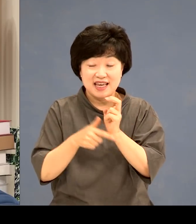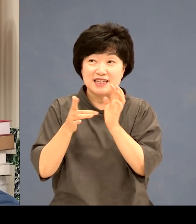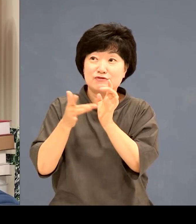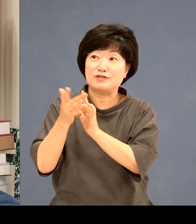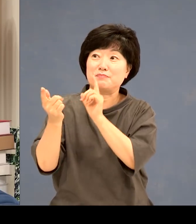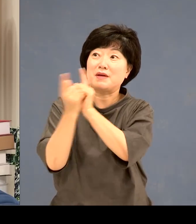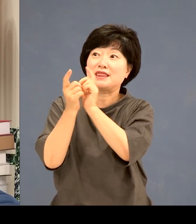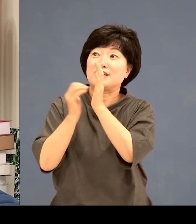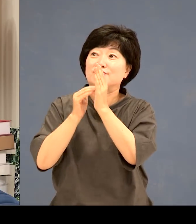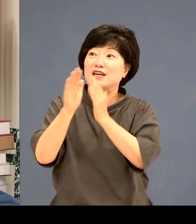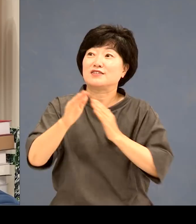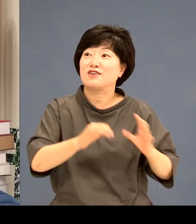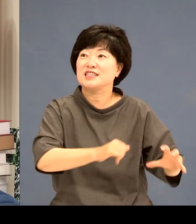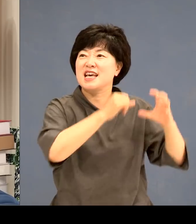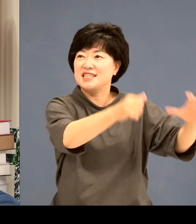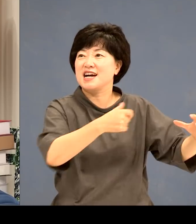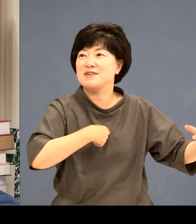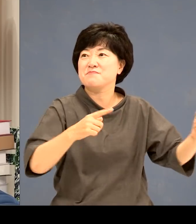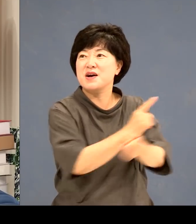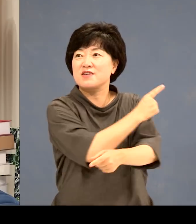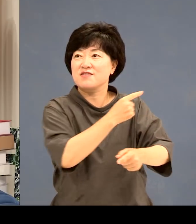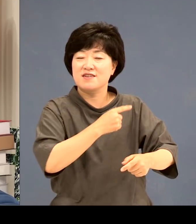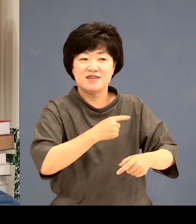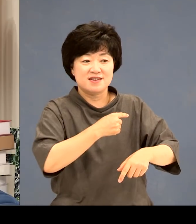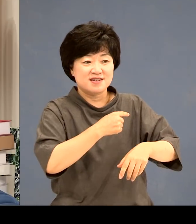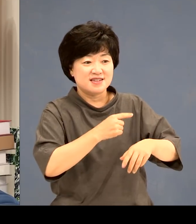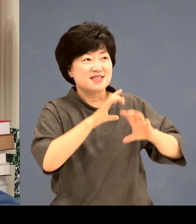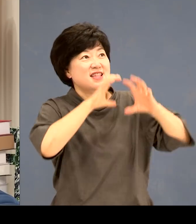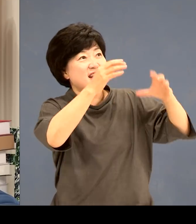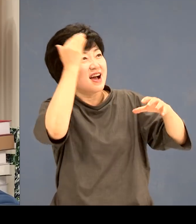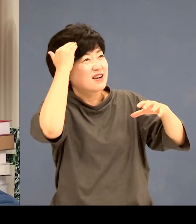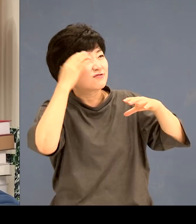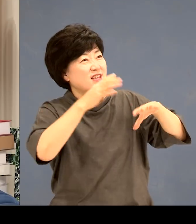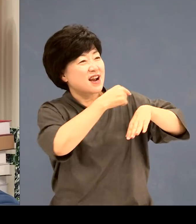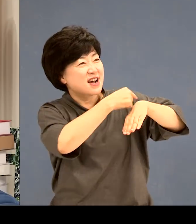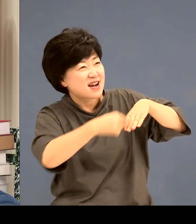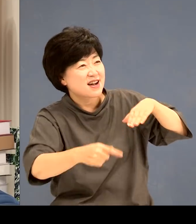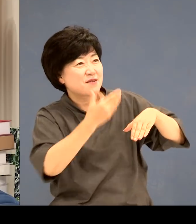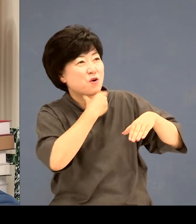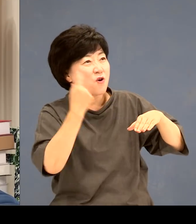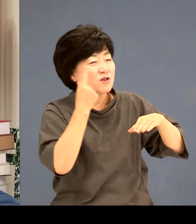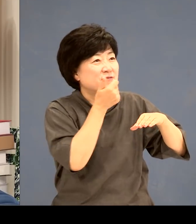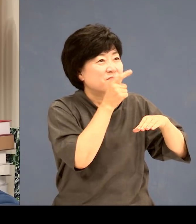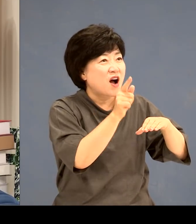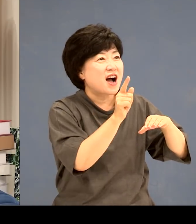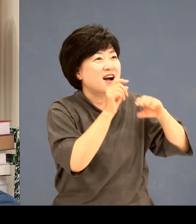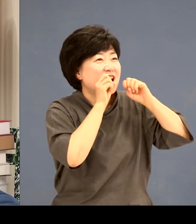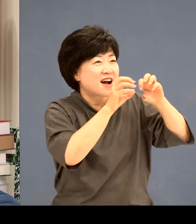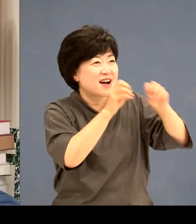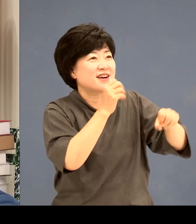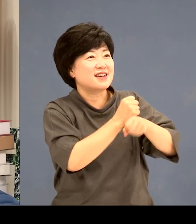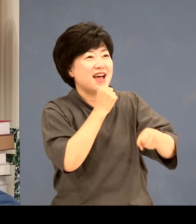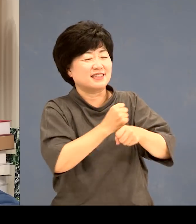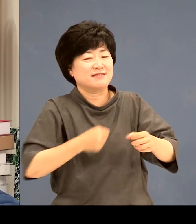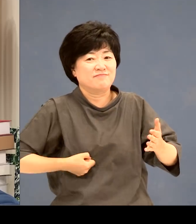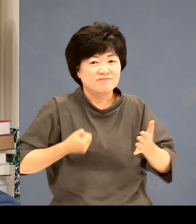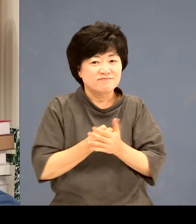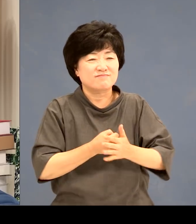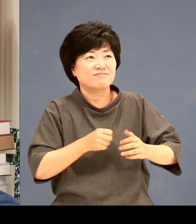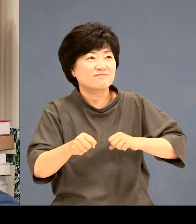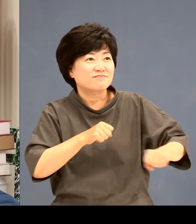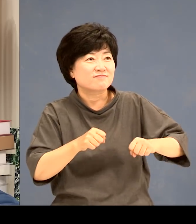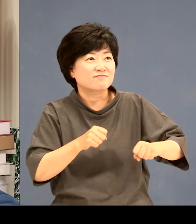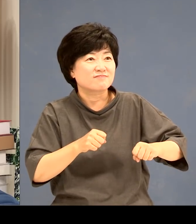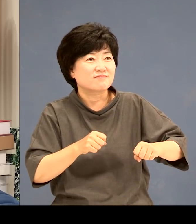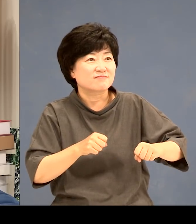아이들을 바꿀 수 없습니다. 그러니까 많은 분들이 이런 말씀들 하시잖아요. 저도 마찬가지였는데 20대 때는 예수님을